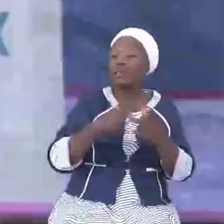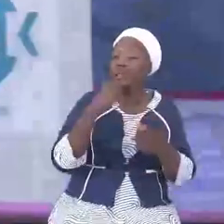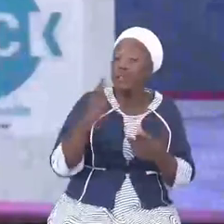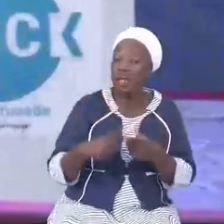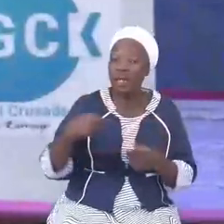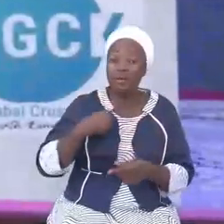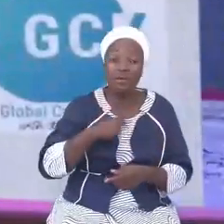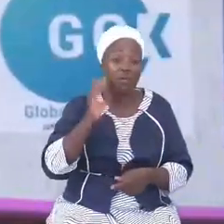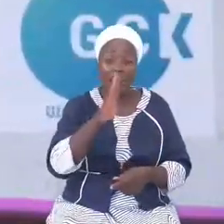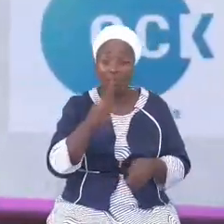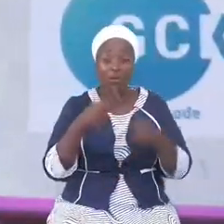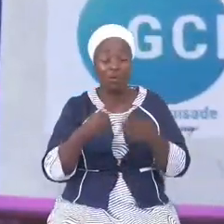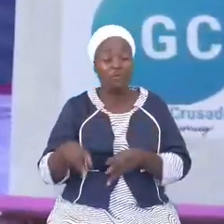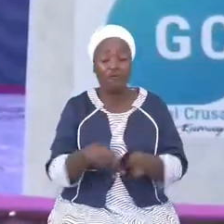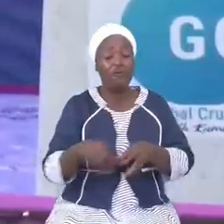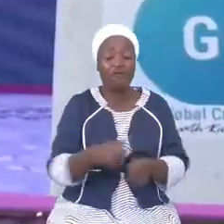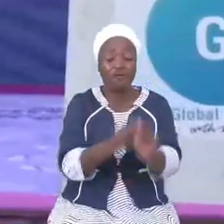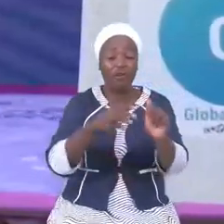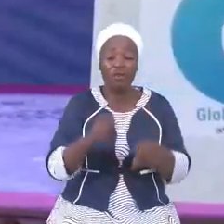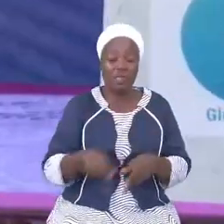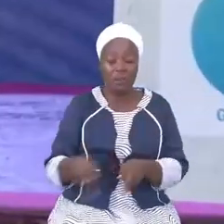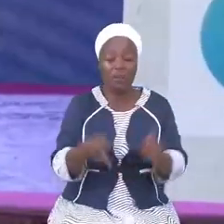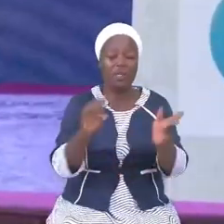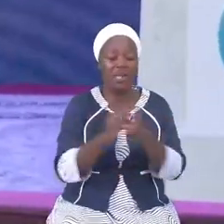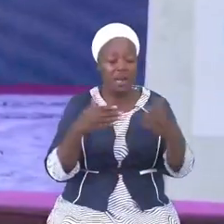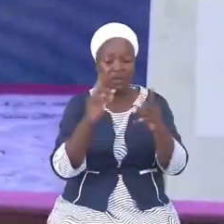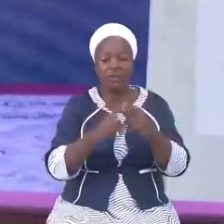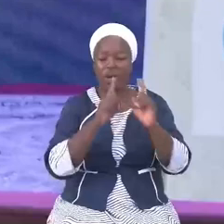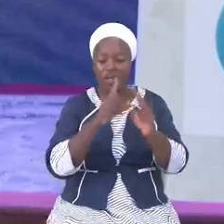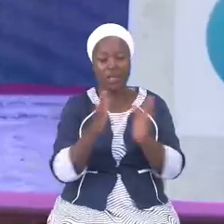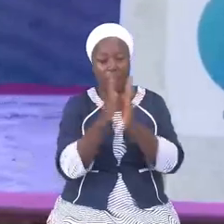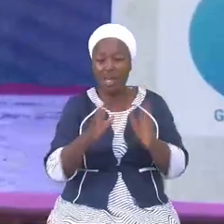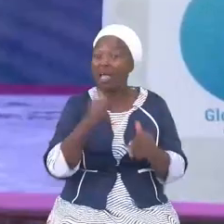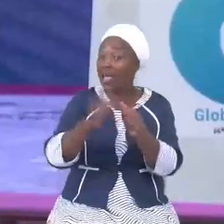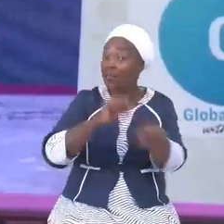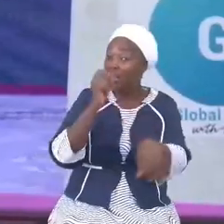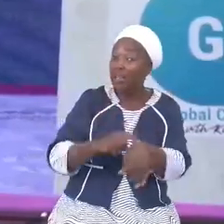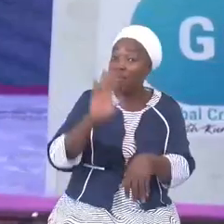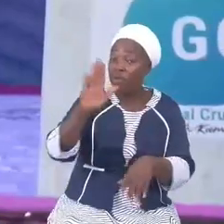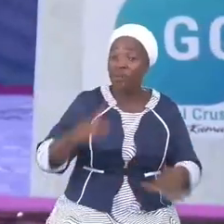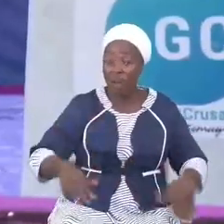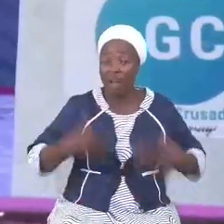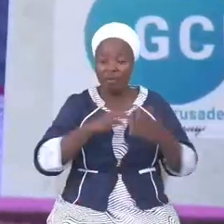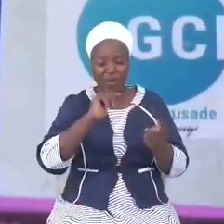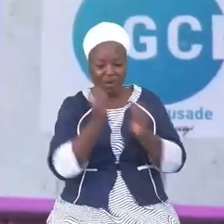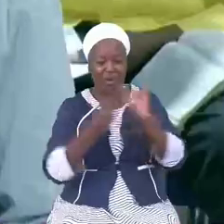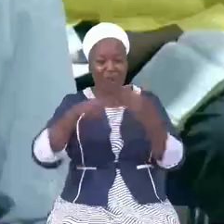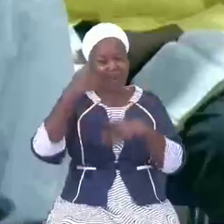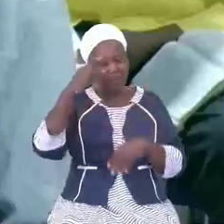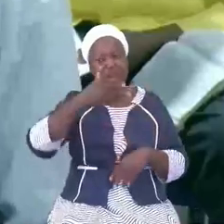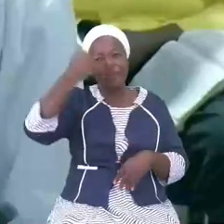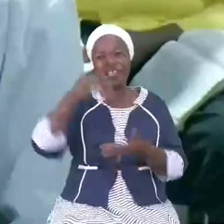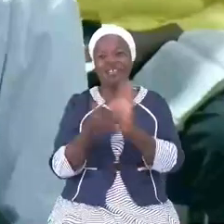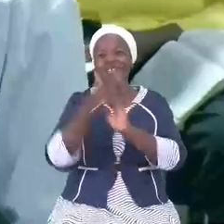le chemin qui conduit aux prières exaucées et ta vie sera transformée pour le mieux.